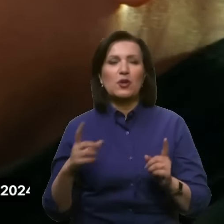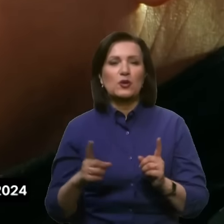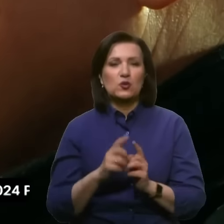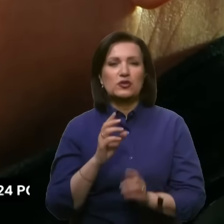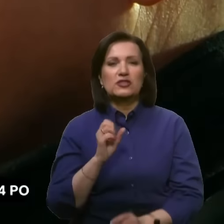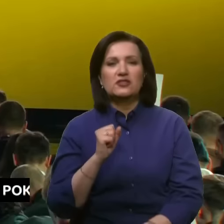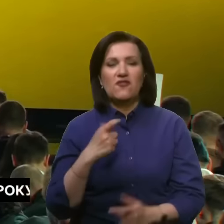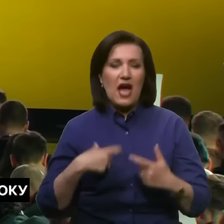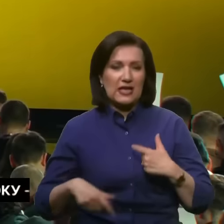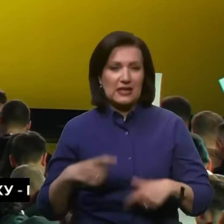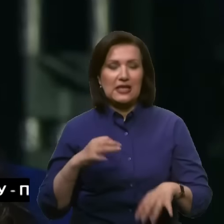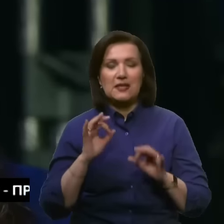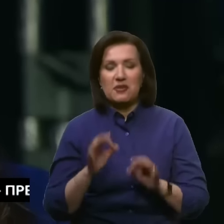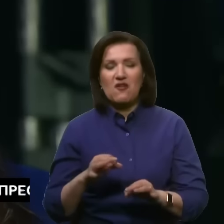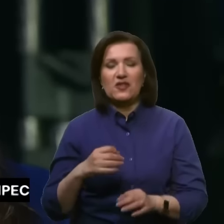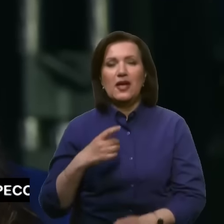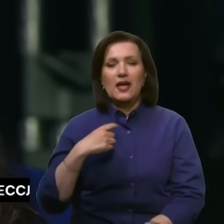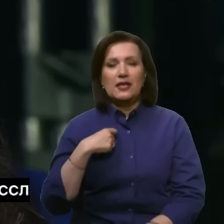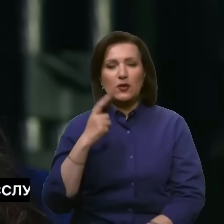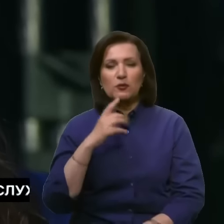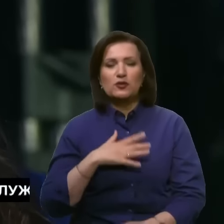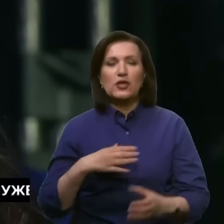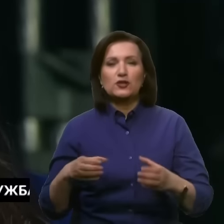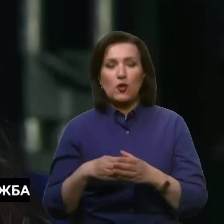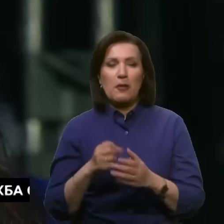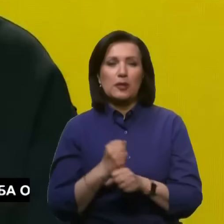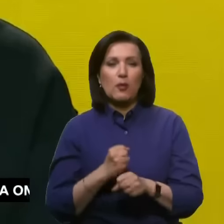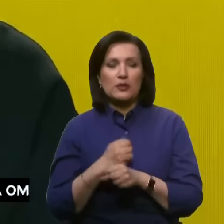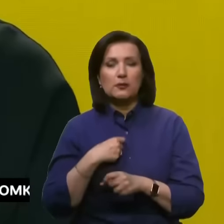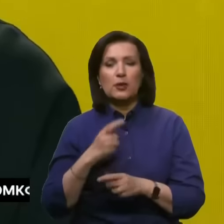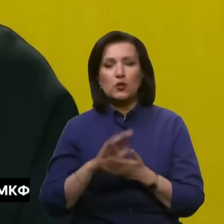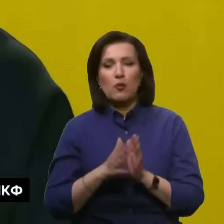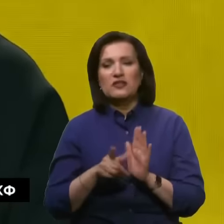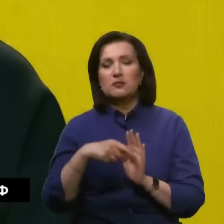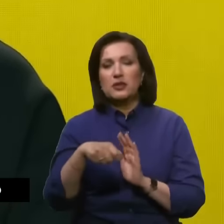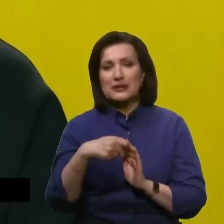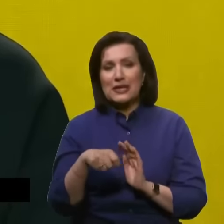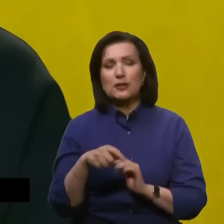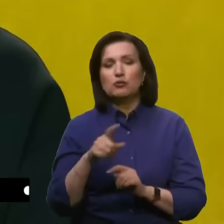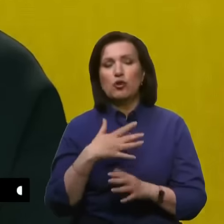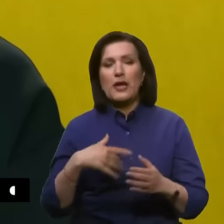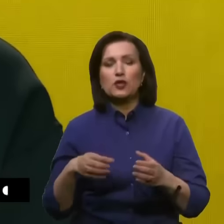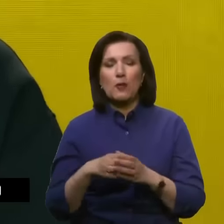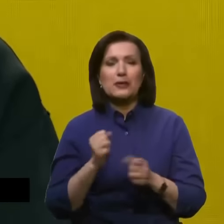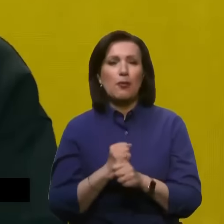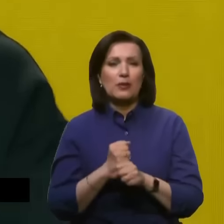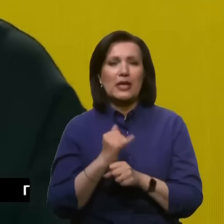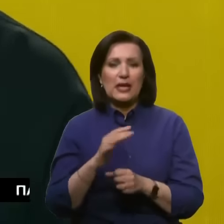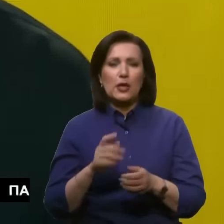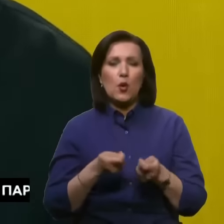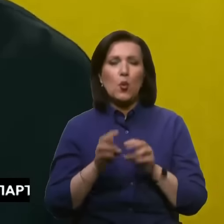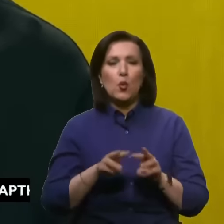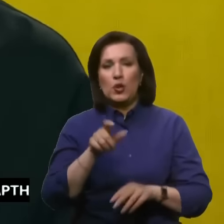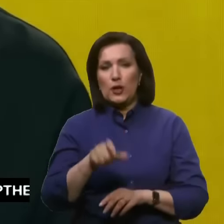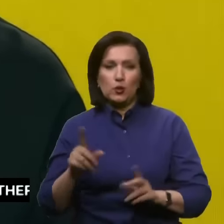в Аргентині. Правда, я думаю, що наша команда попрацює. Ми домовились з президентом Мілеєм, що наша команда попрацює і